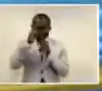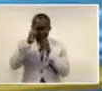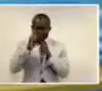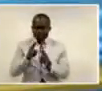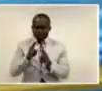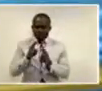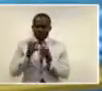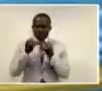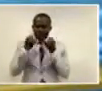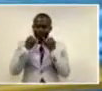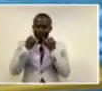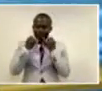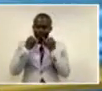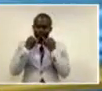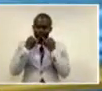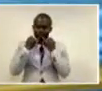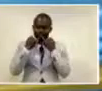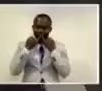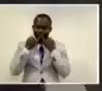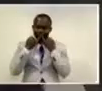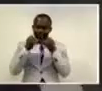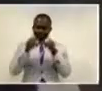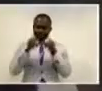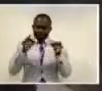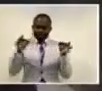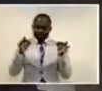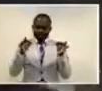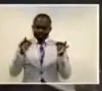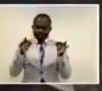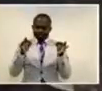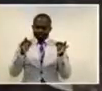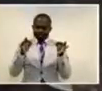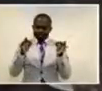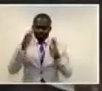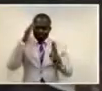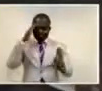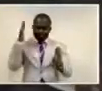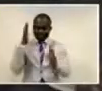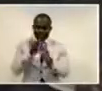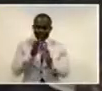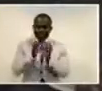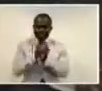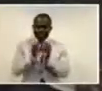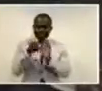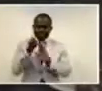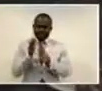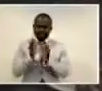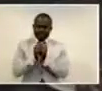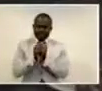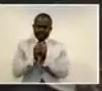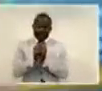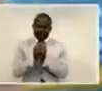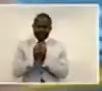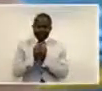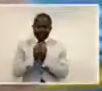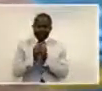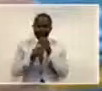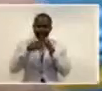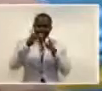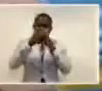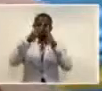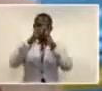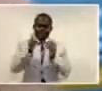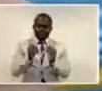ngiye kukubwira ntubare inkuru ndende ugiye kurasa ku ntego gera burigira naho bundi nubatse inzu